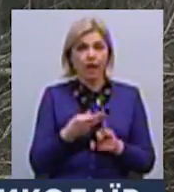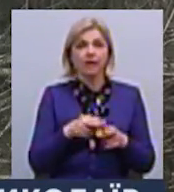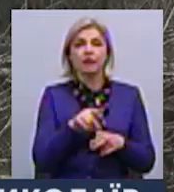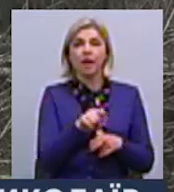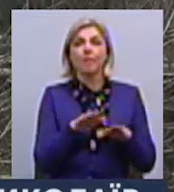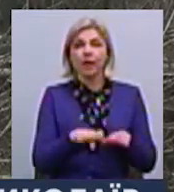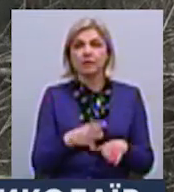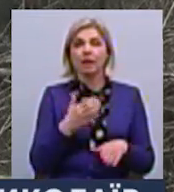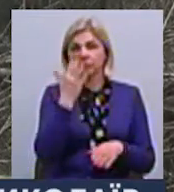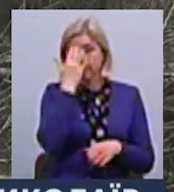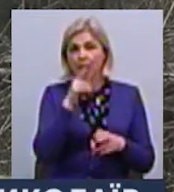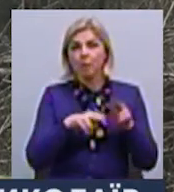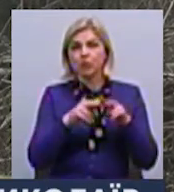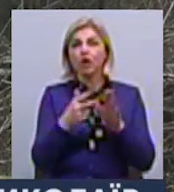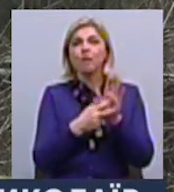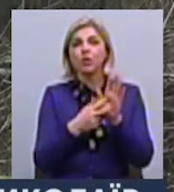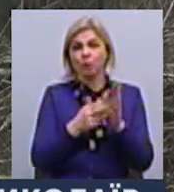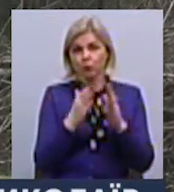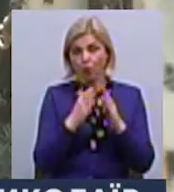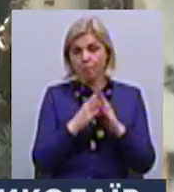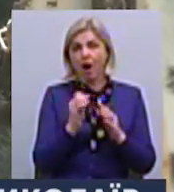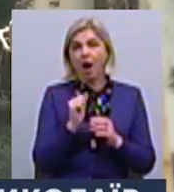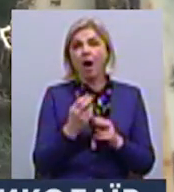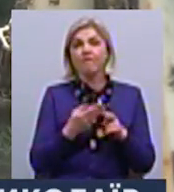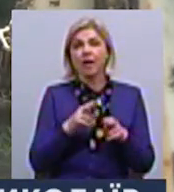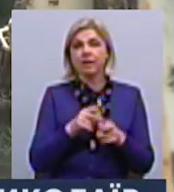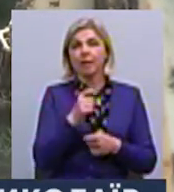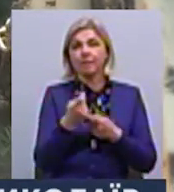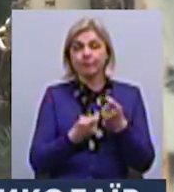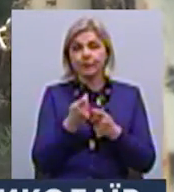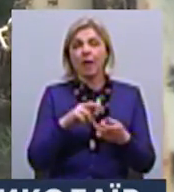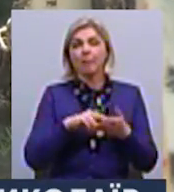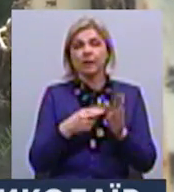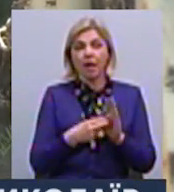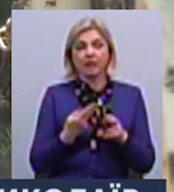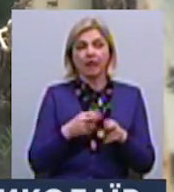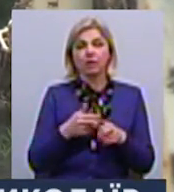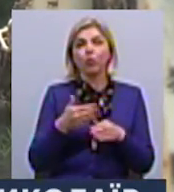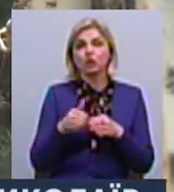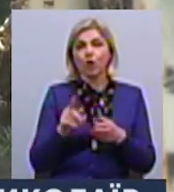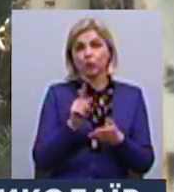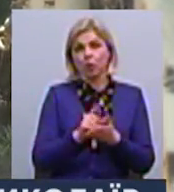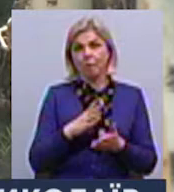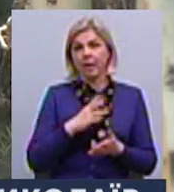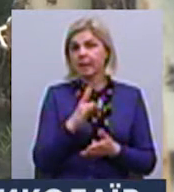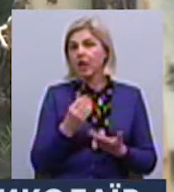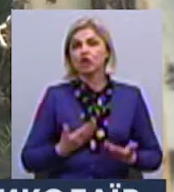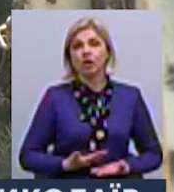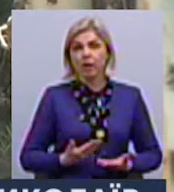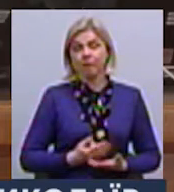планували звести ще 8-й, але для цього у детальному плані території ця ділянка має бути в статусі не житлової,